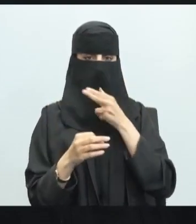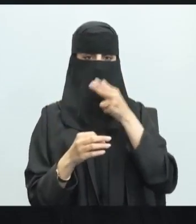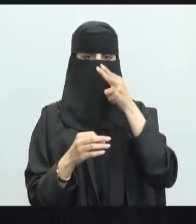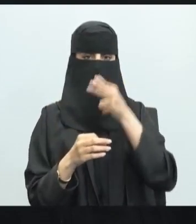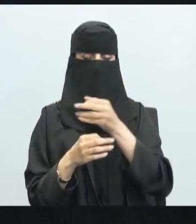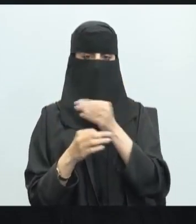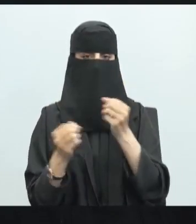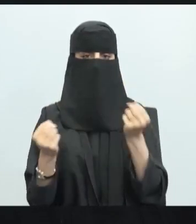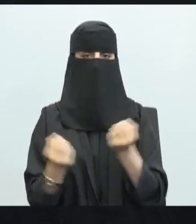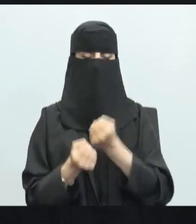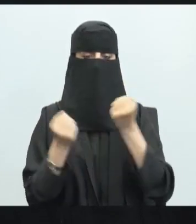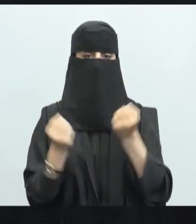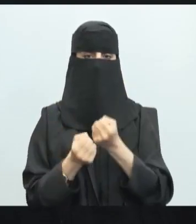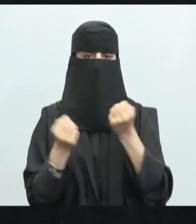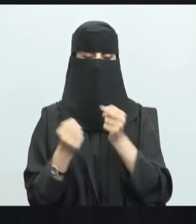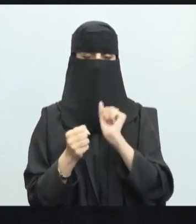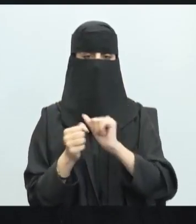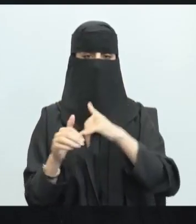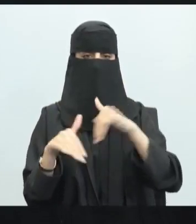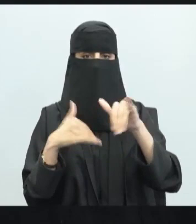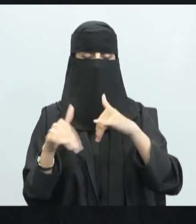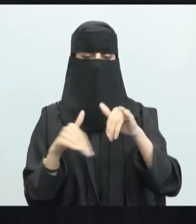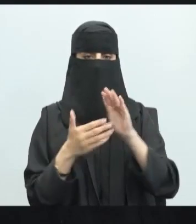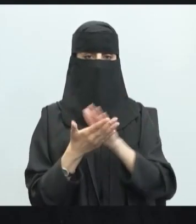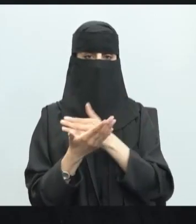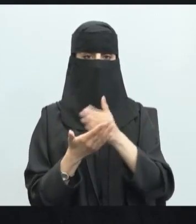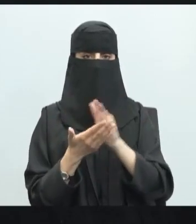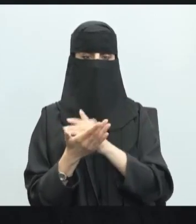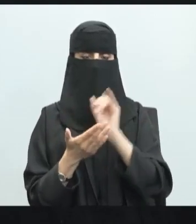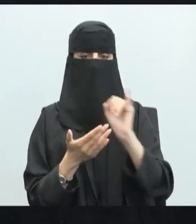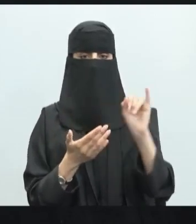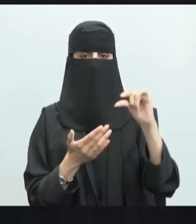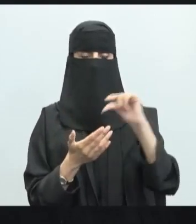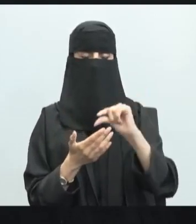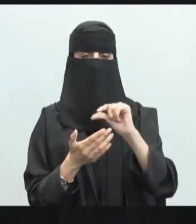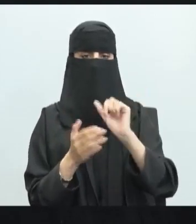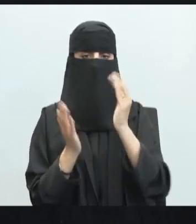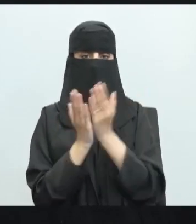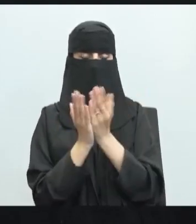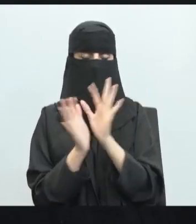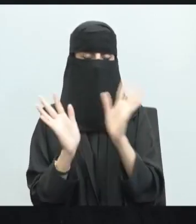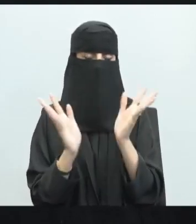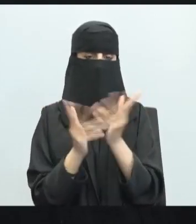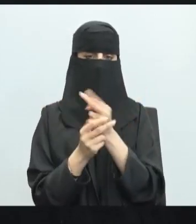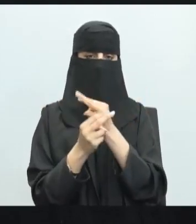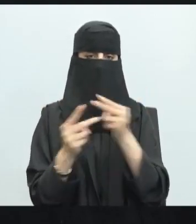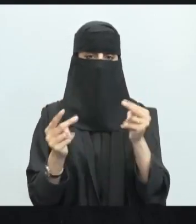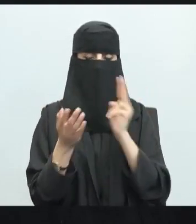أن تطبقوها عن طريق استذكاركم للمواد الدراسية، وكذلك حين